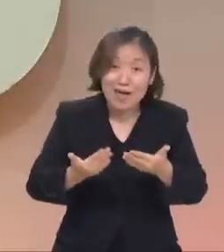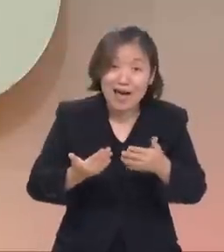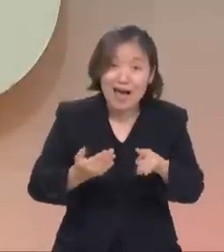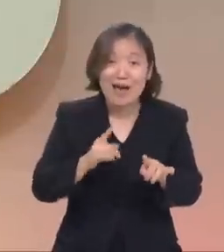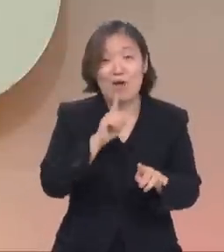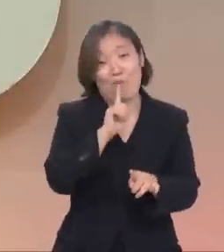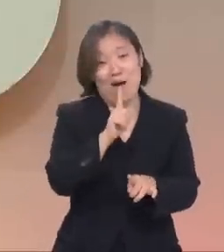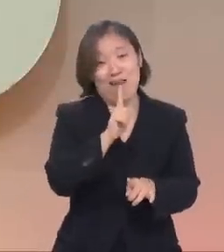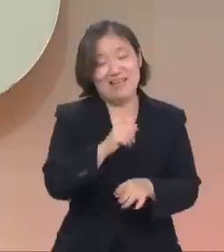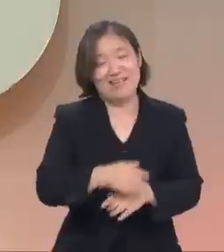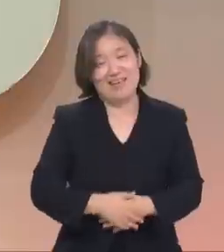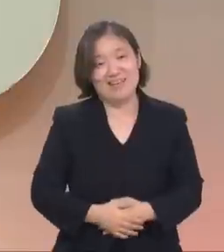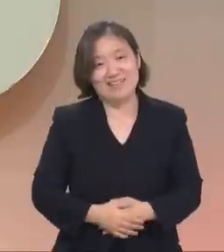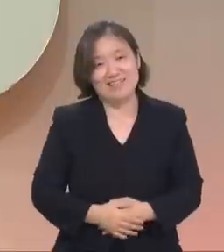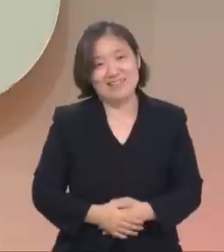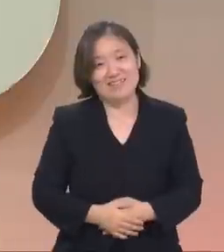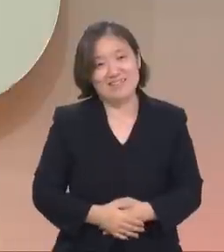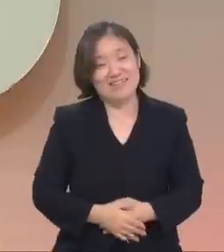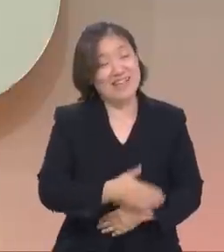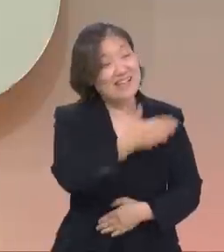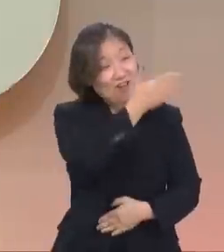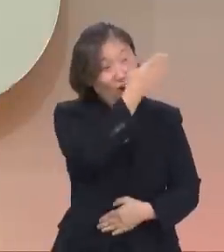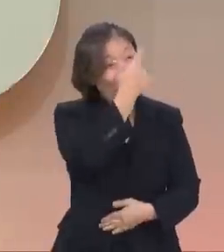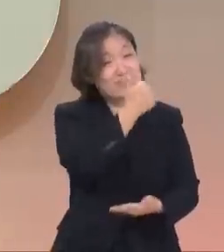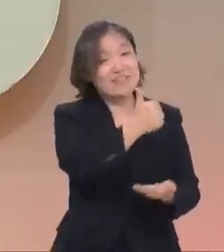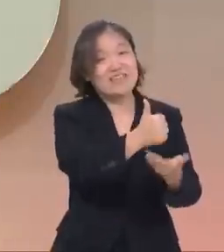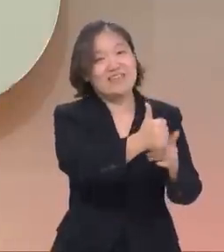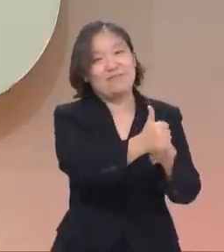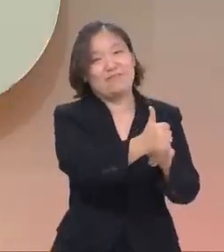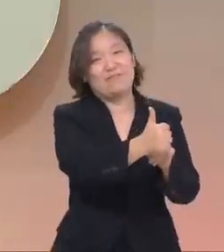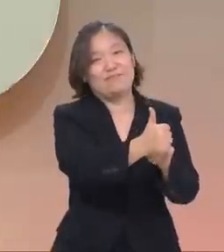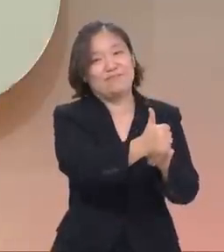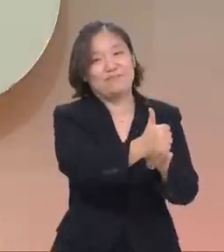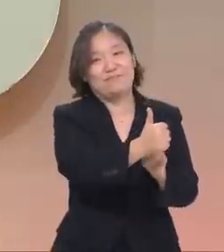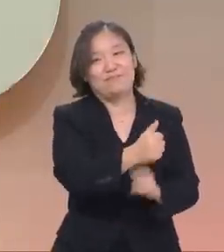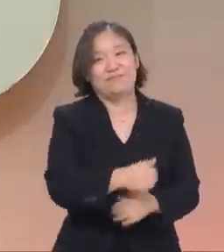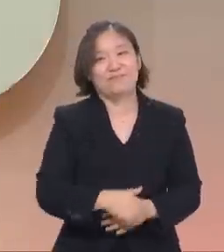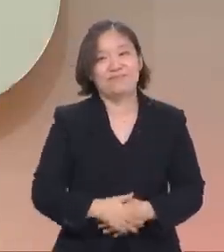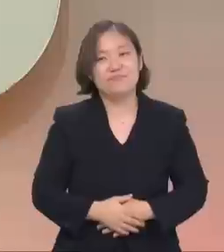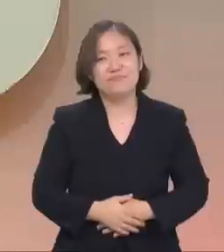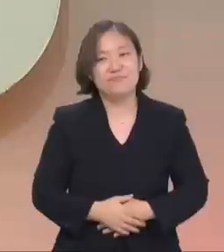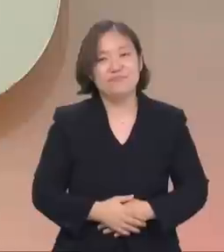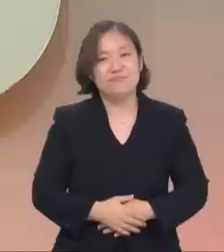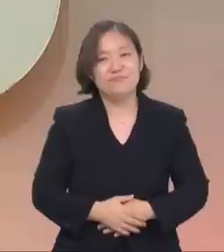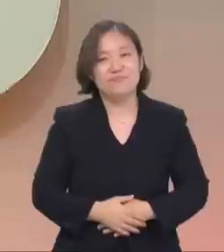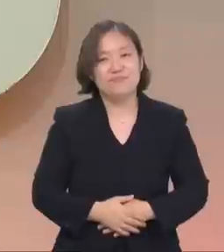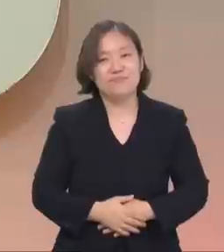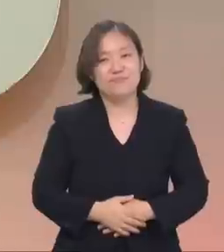말씀하시니 그 젊은 스님이 그 와중에서도